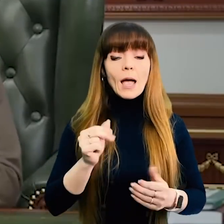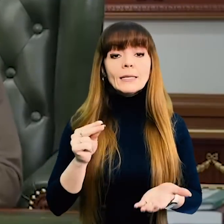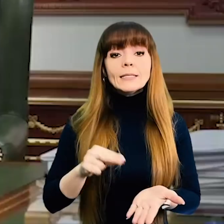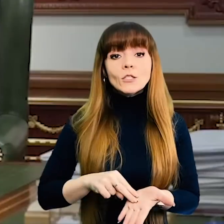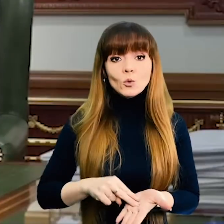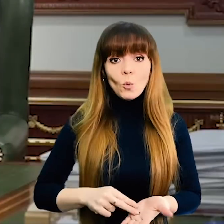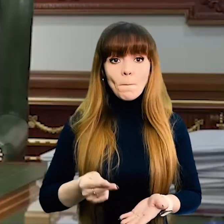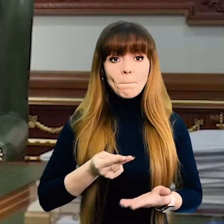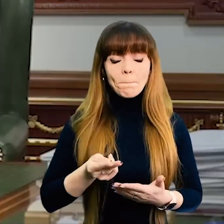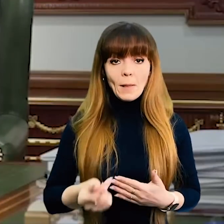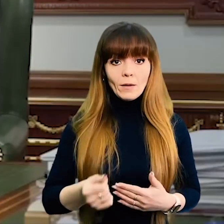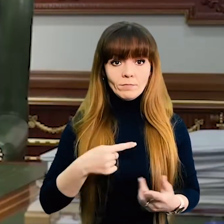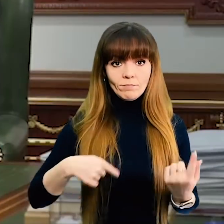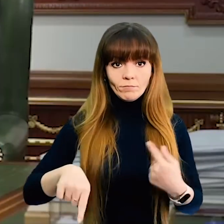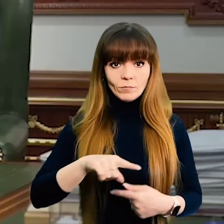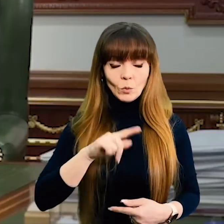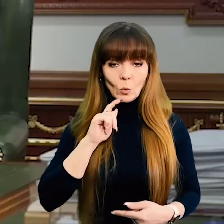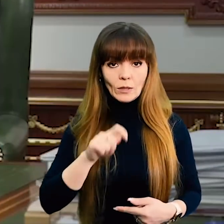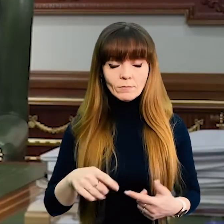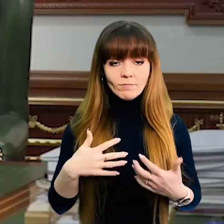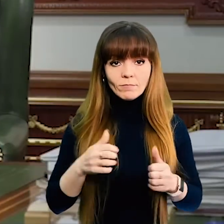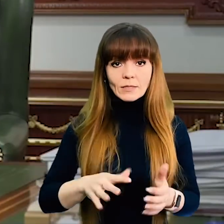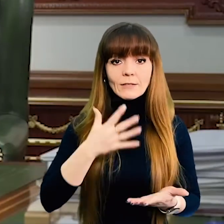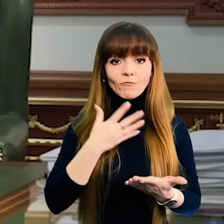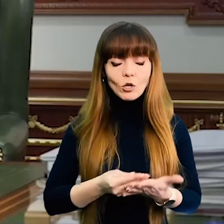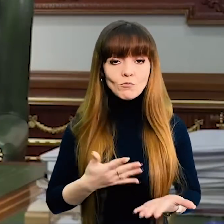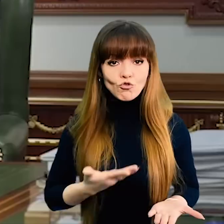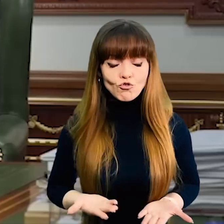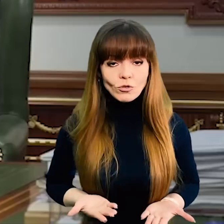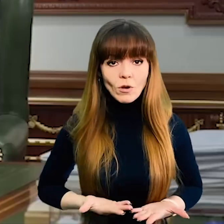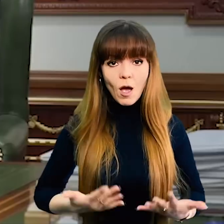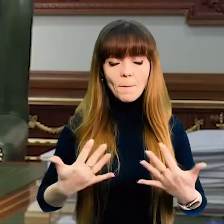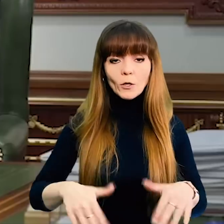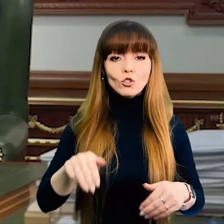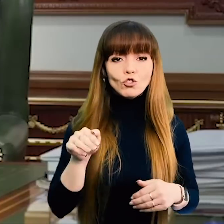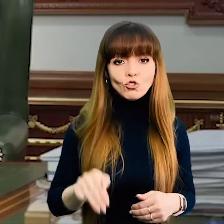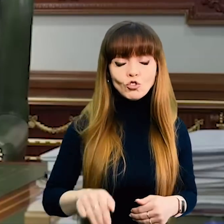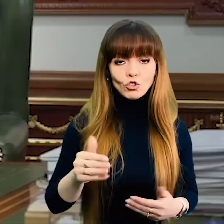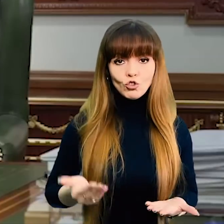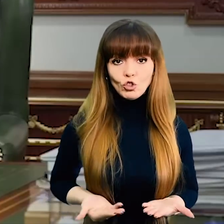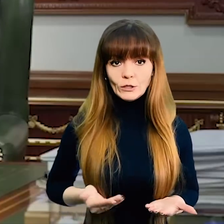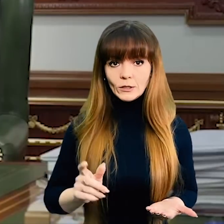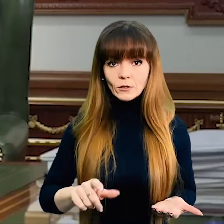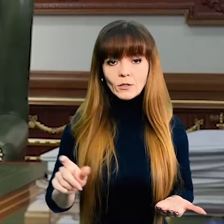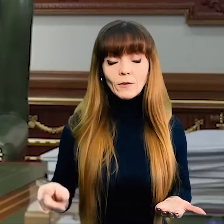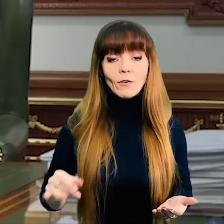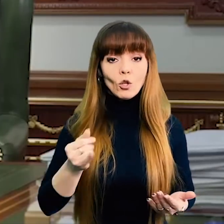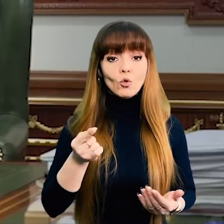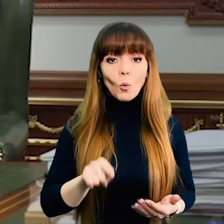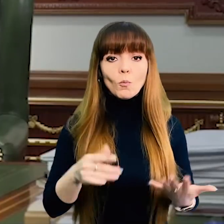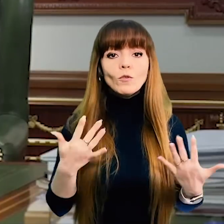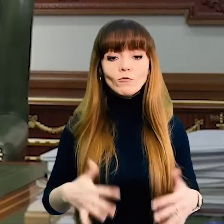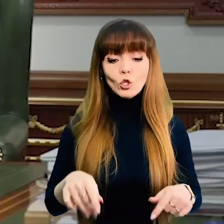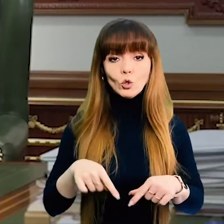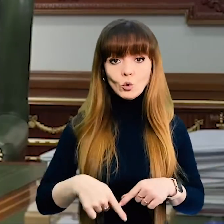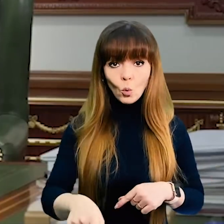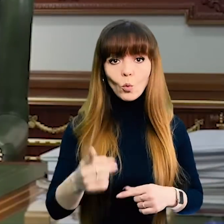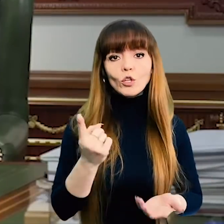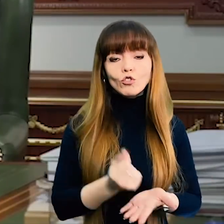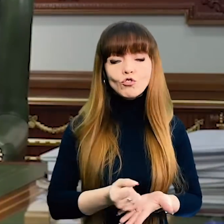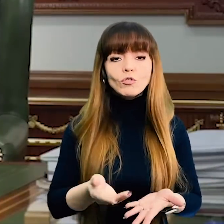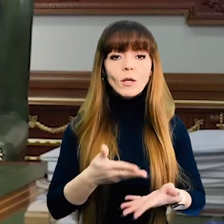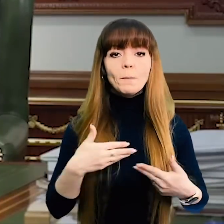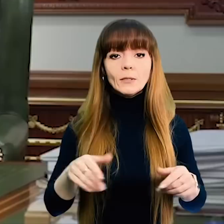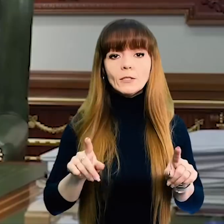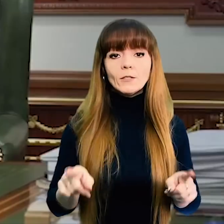зараз. А ціну за це платять українці своїми життями, тисячами життів. Тому вже з